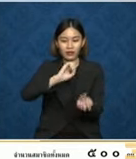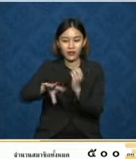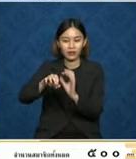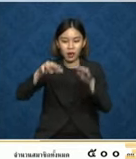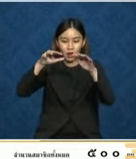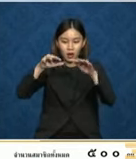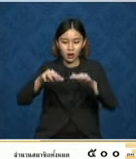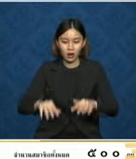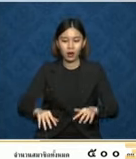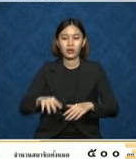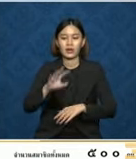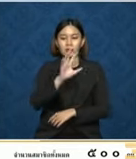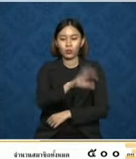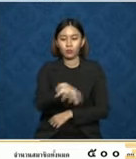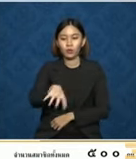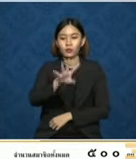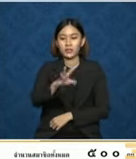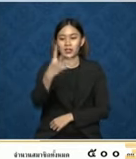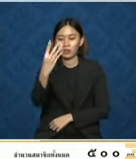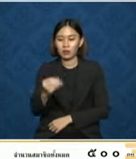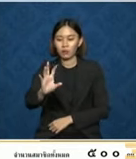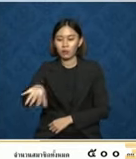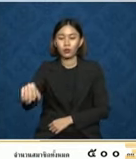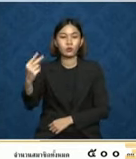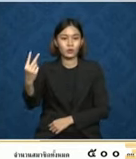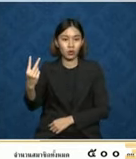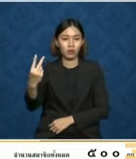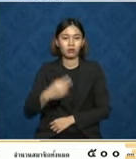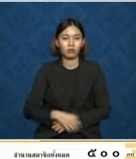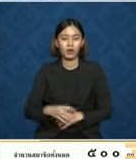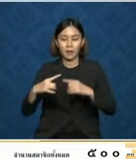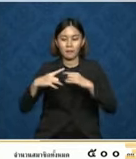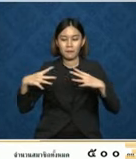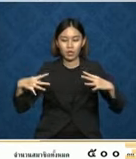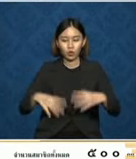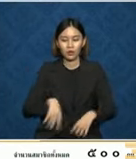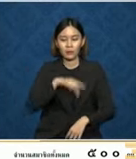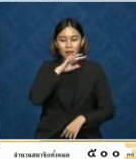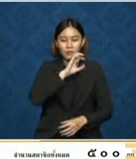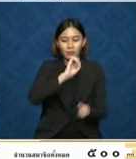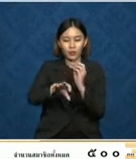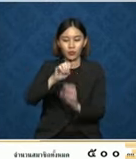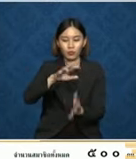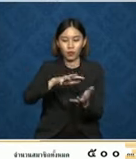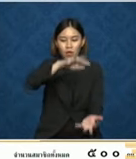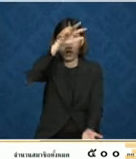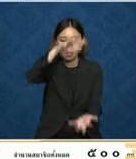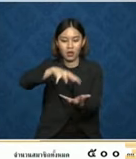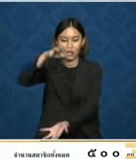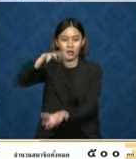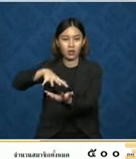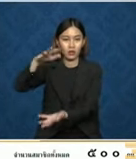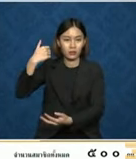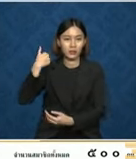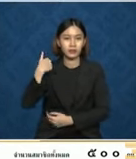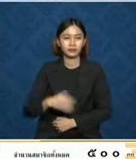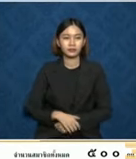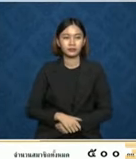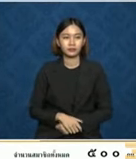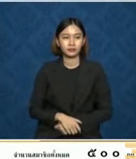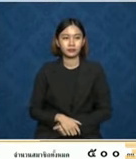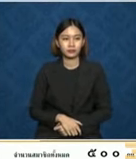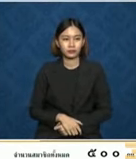ลดลงจาก4แห่งเหลือ2แห่งซึ่งสวนทางกับปริมาณขยะมูลฝอยที่เพิ่มสูงขึ้นนะครับขอสไลด์ถัดไปน